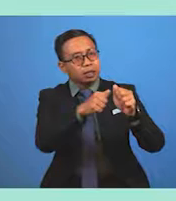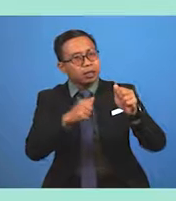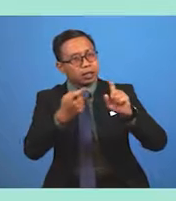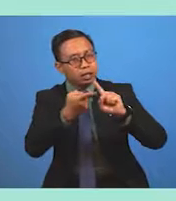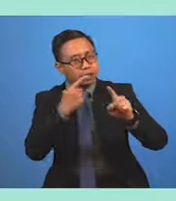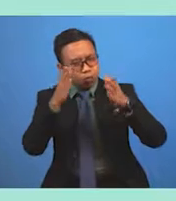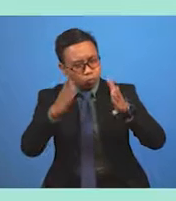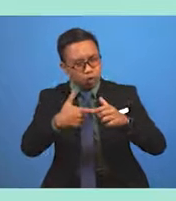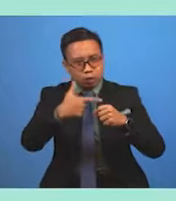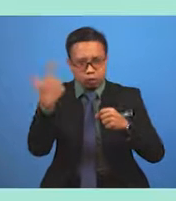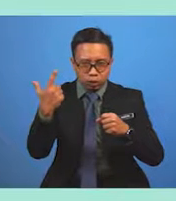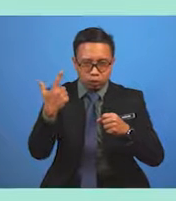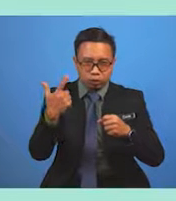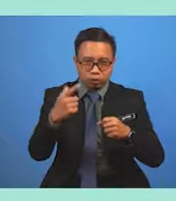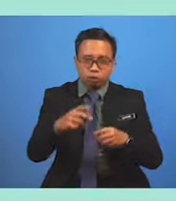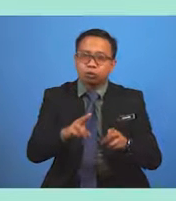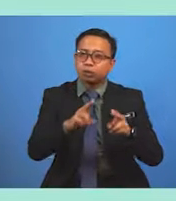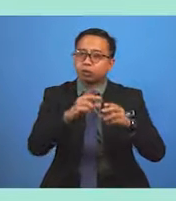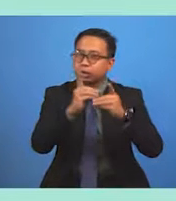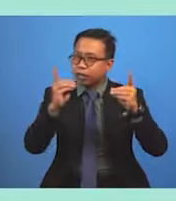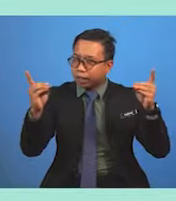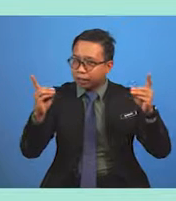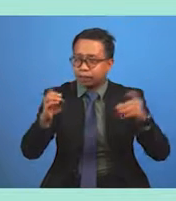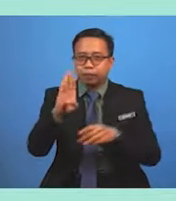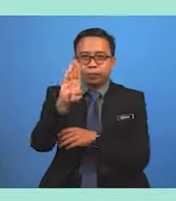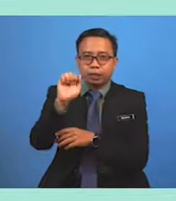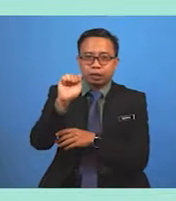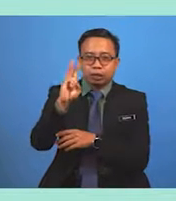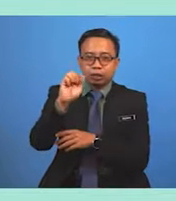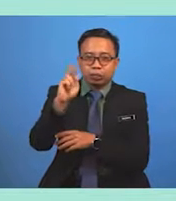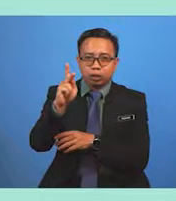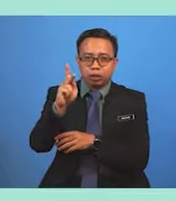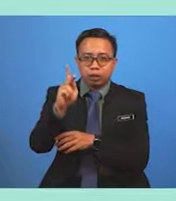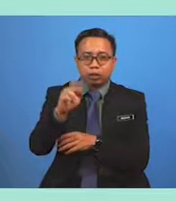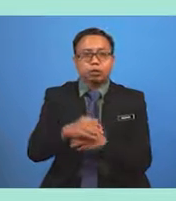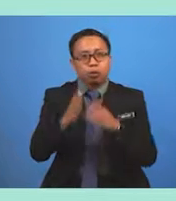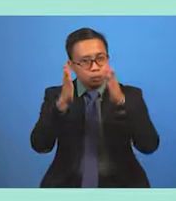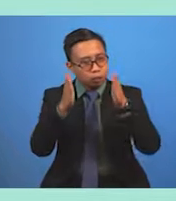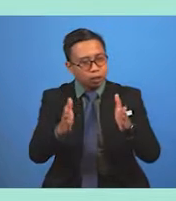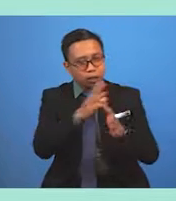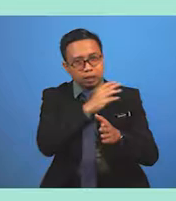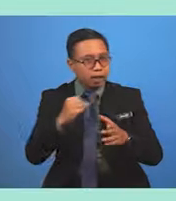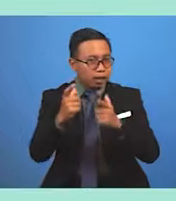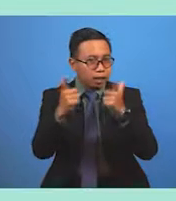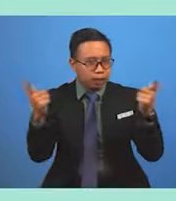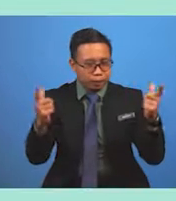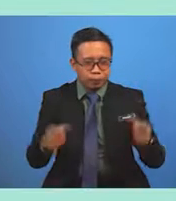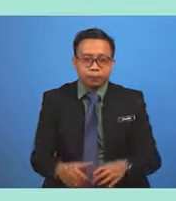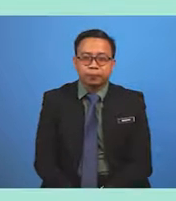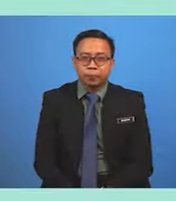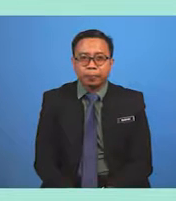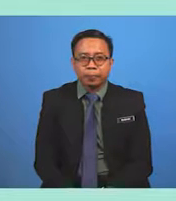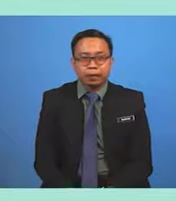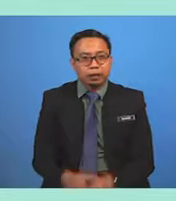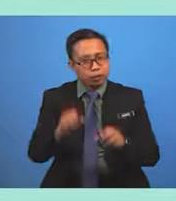penceroboh musuh di darat seperti biawak, memerang, manusia dan lain-lain. Seperti yang